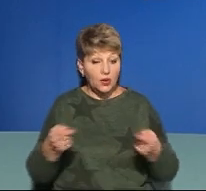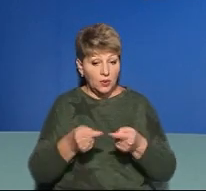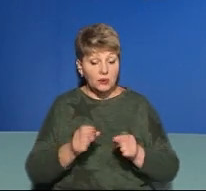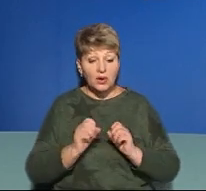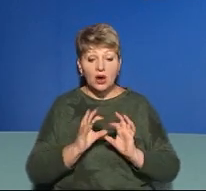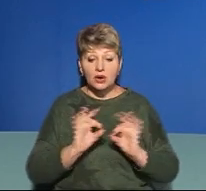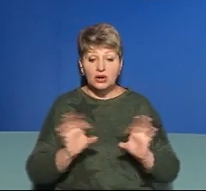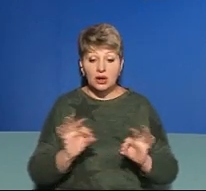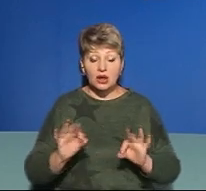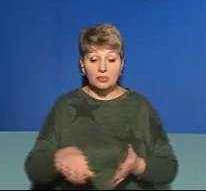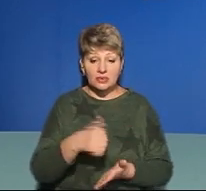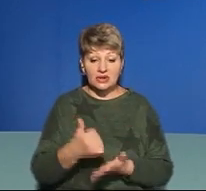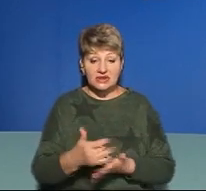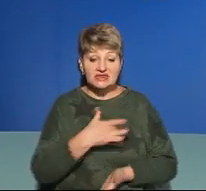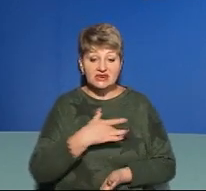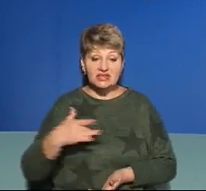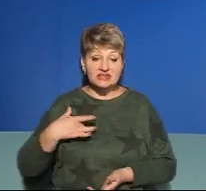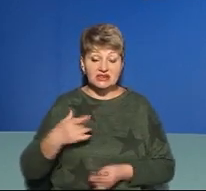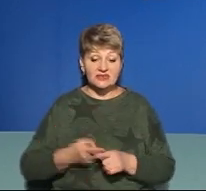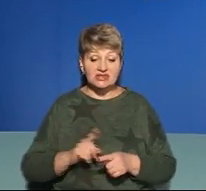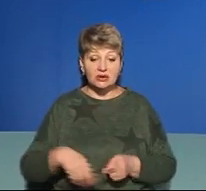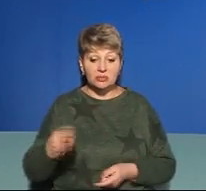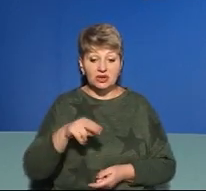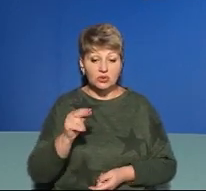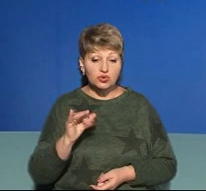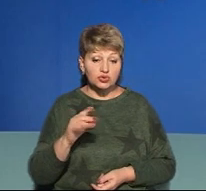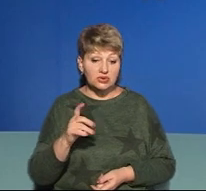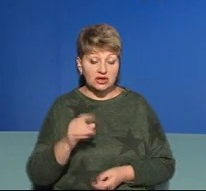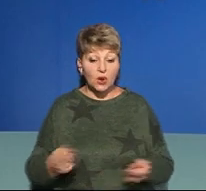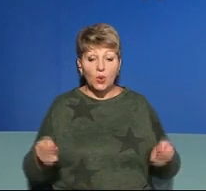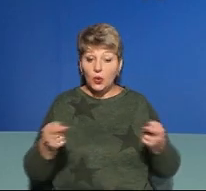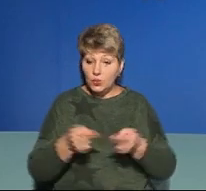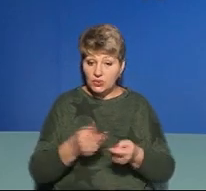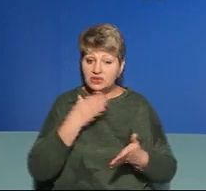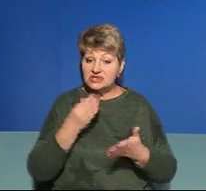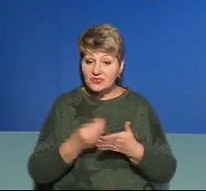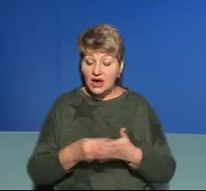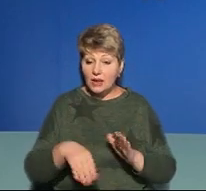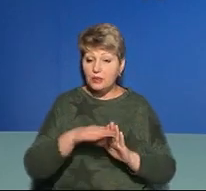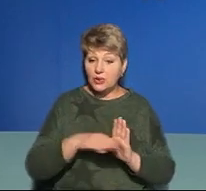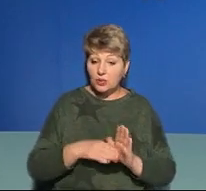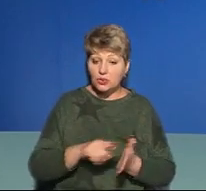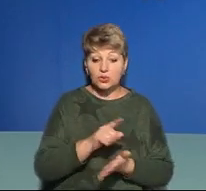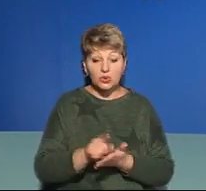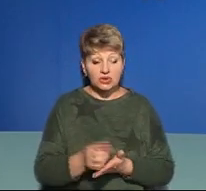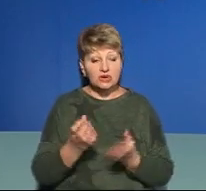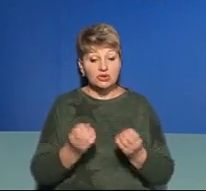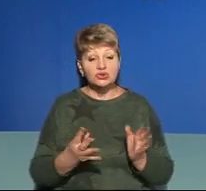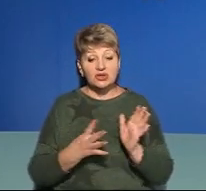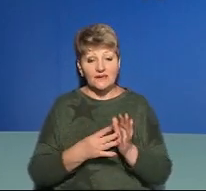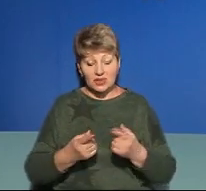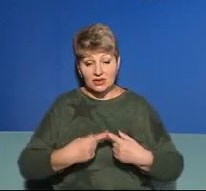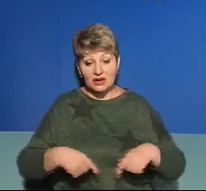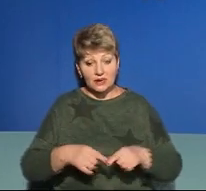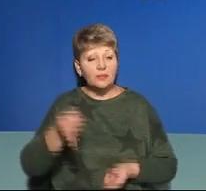голова Соснівської районної у місті Черкаси ТВК Дмитро Чухрій, уточнити свої протоколи мають ще 9